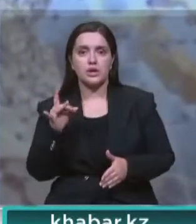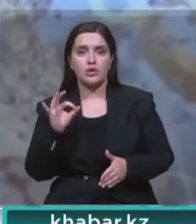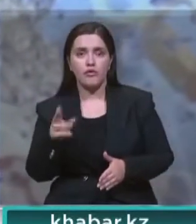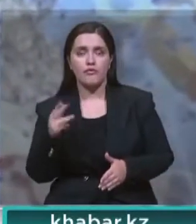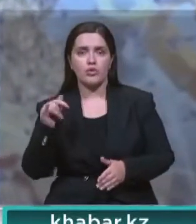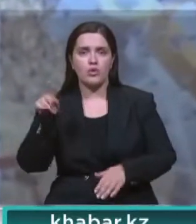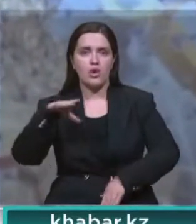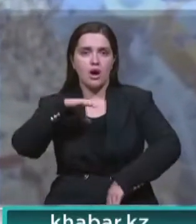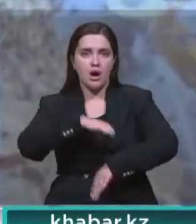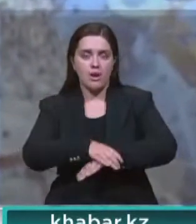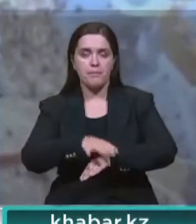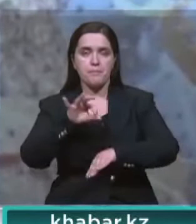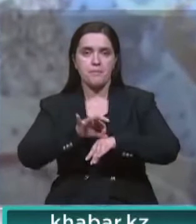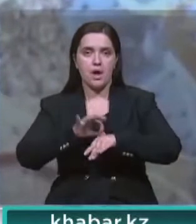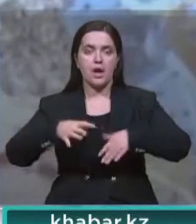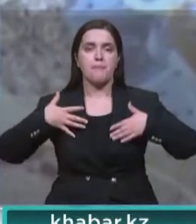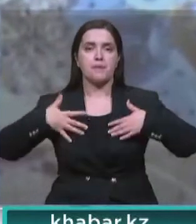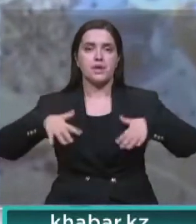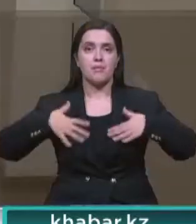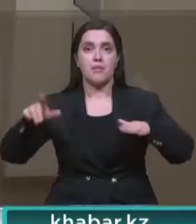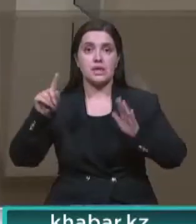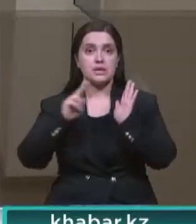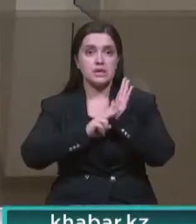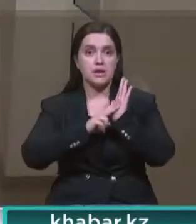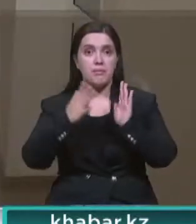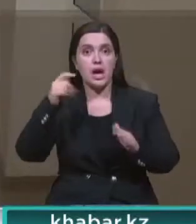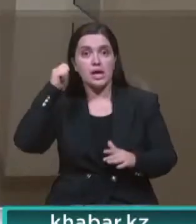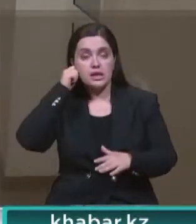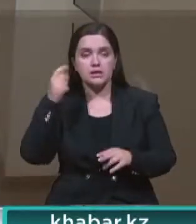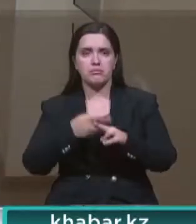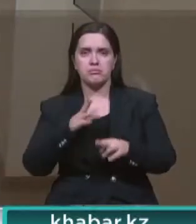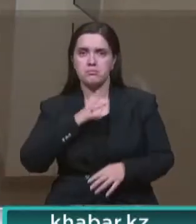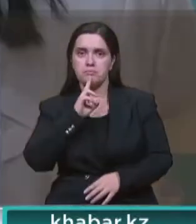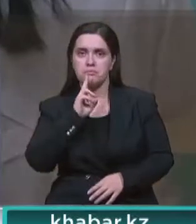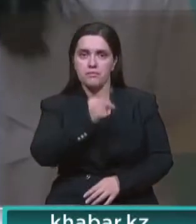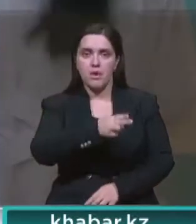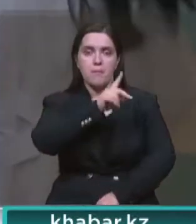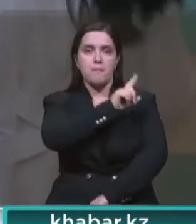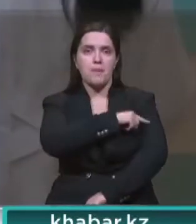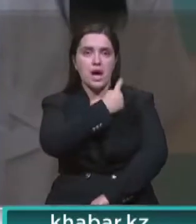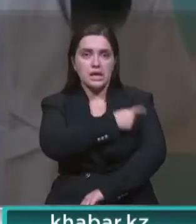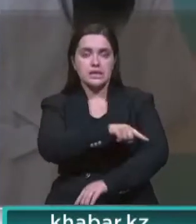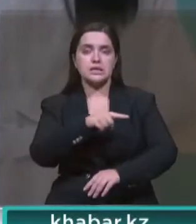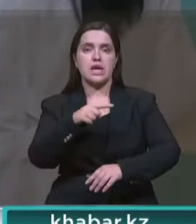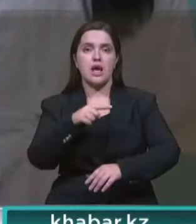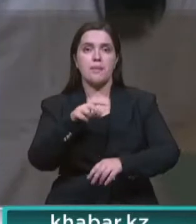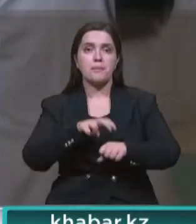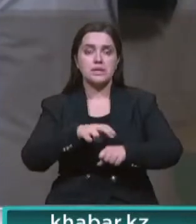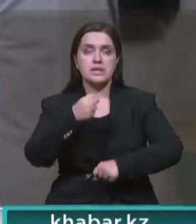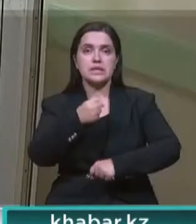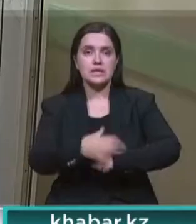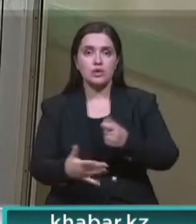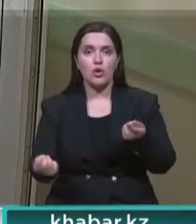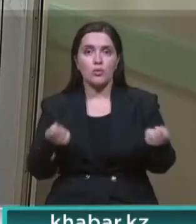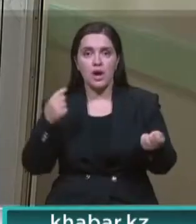диагнозом двусторонняя пневмония. 75-летний покоритель космоса обратился в больницу медицинского центра управления делами президента еще